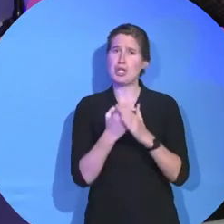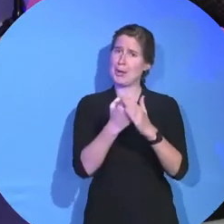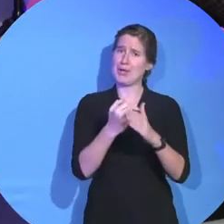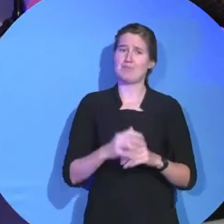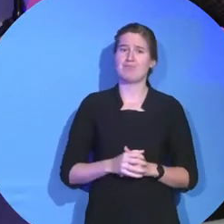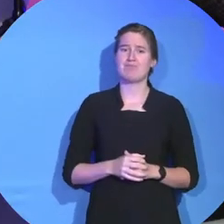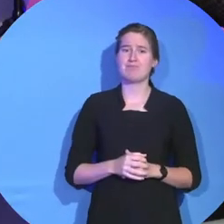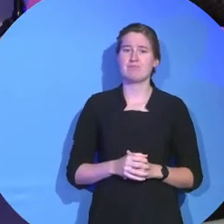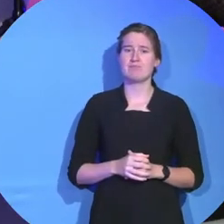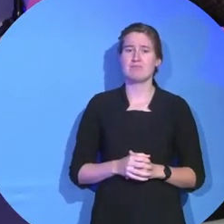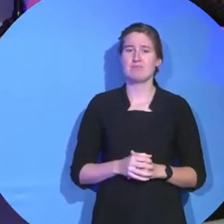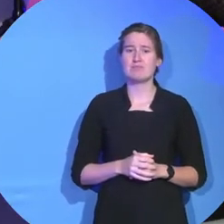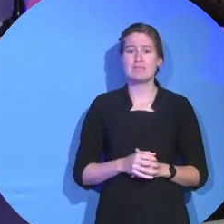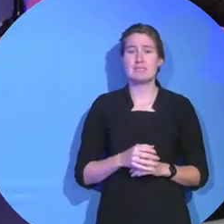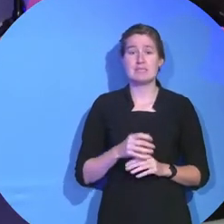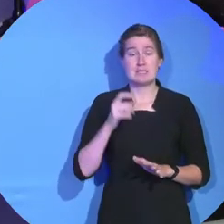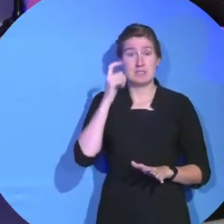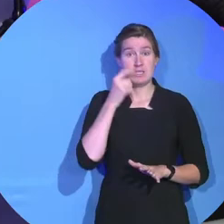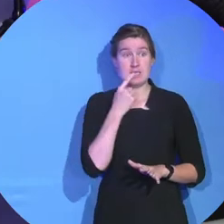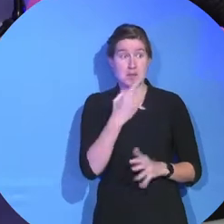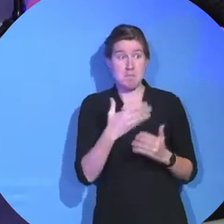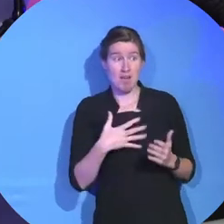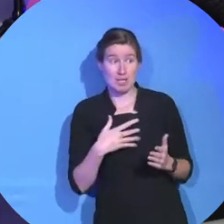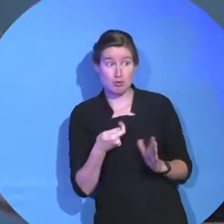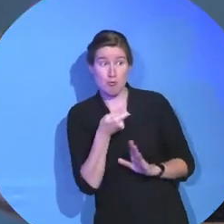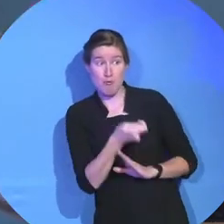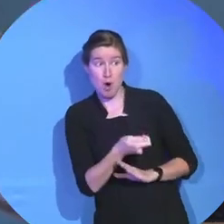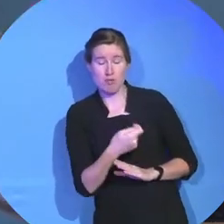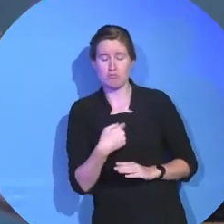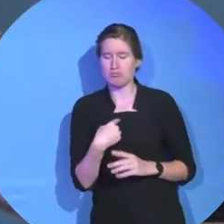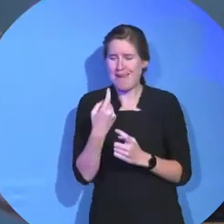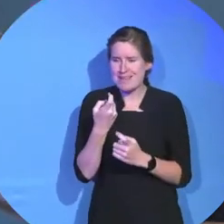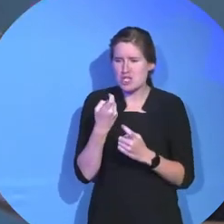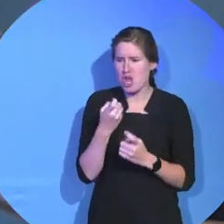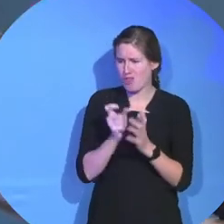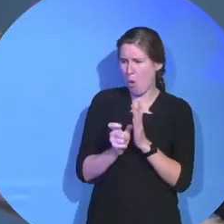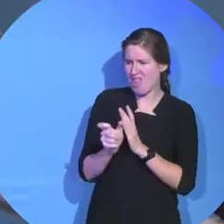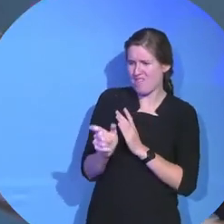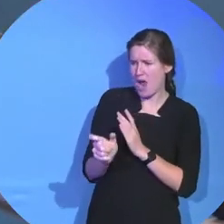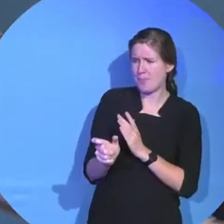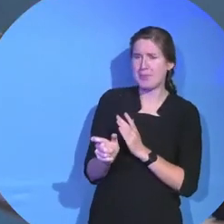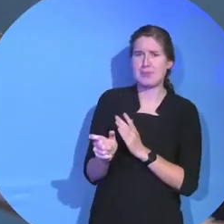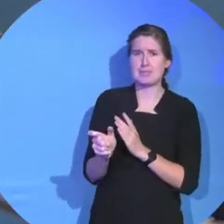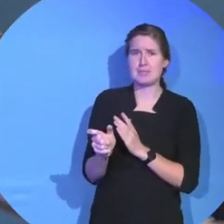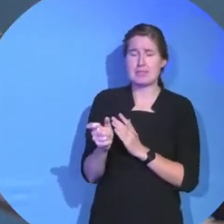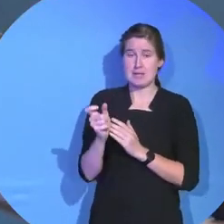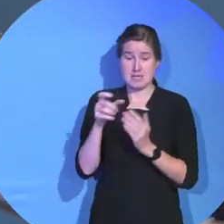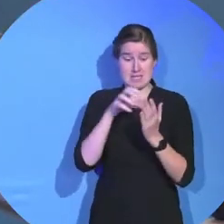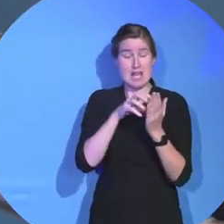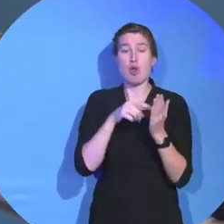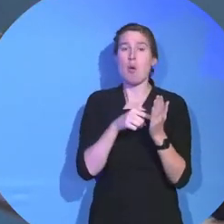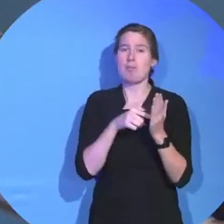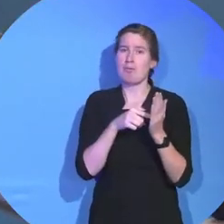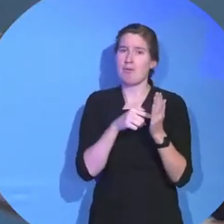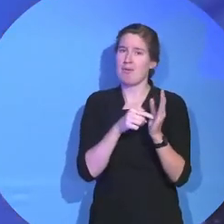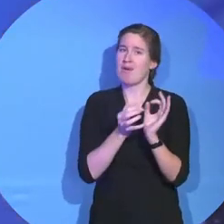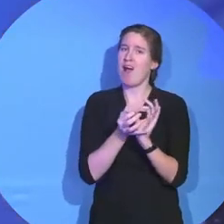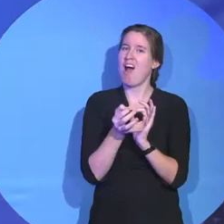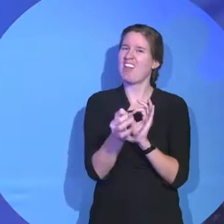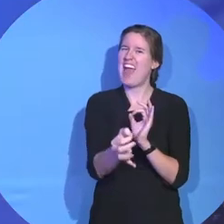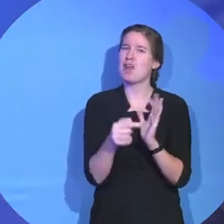toevoegen? Uiteraard. Ja, wat, ik vind namelijk een heel interessant onderwerp en het valt me op dat in de leidraad voor huisartsen hoe om te gaan met onbedoelde